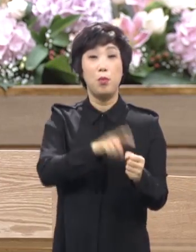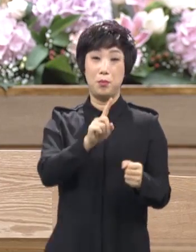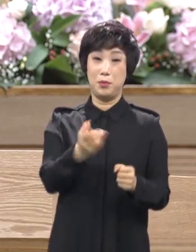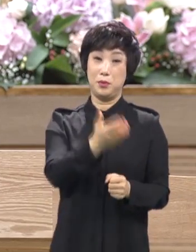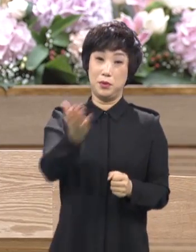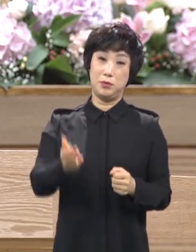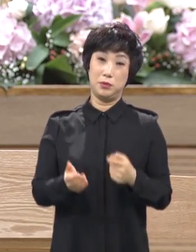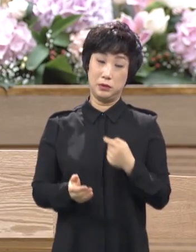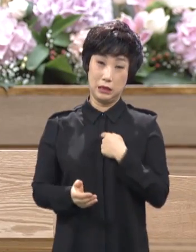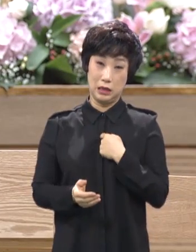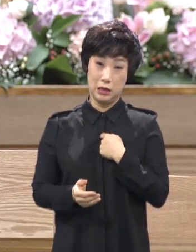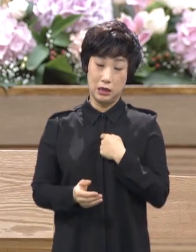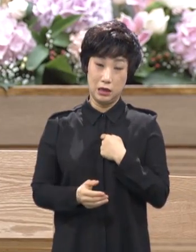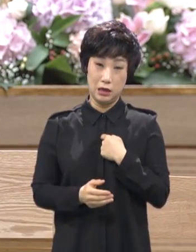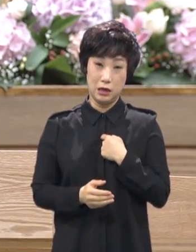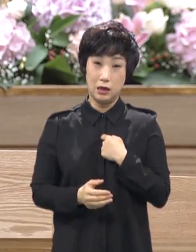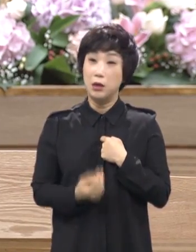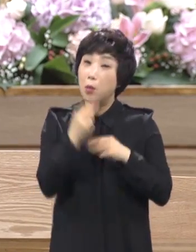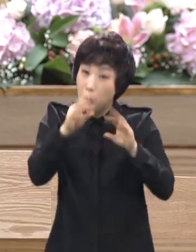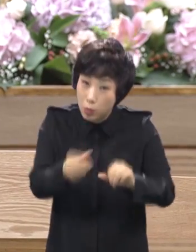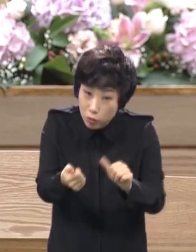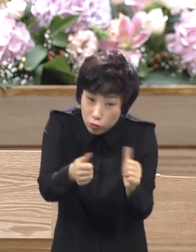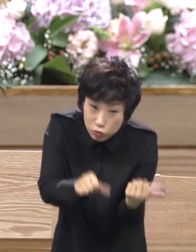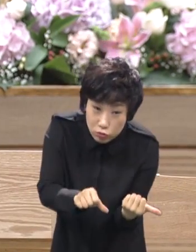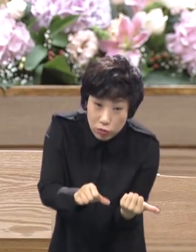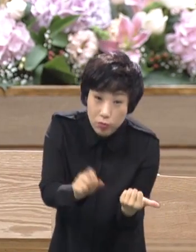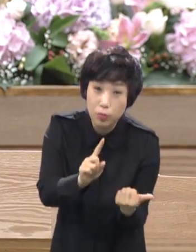뭐냐? 그놈의 목숨이 끊어지면